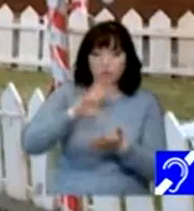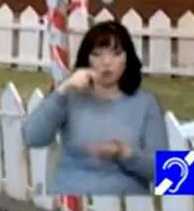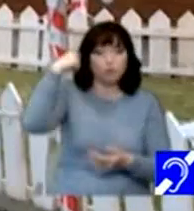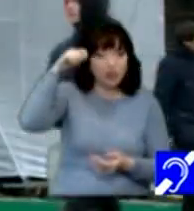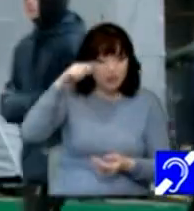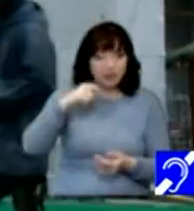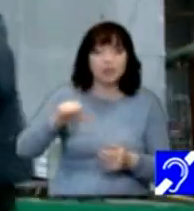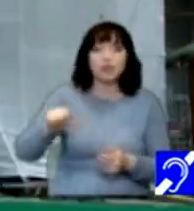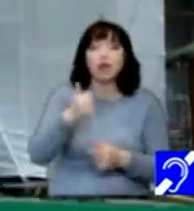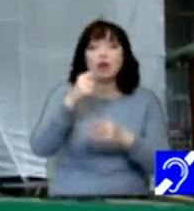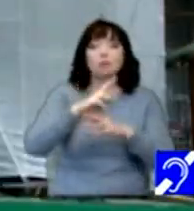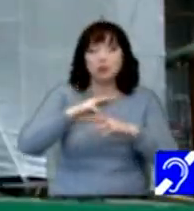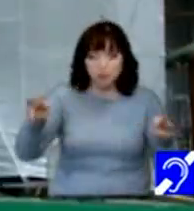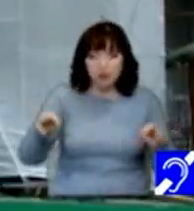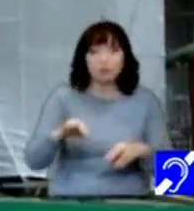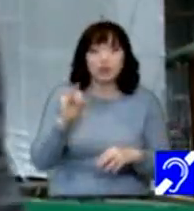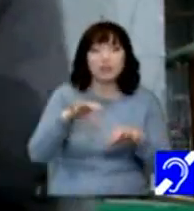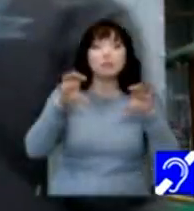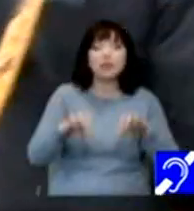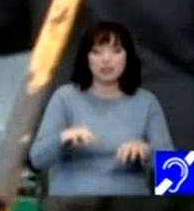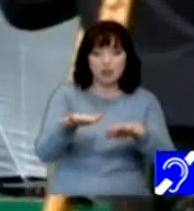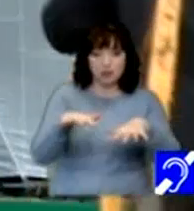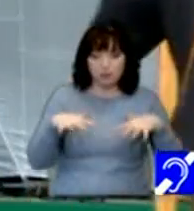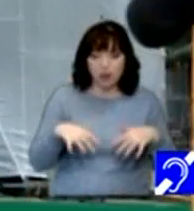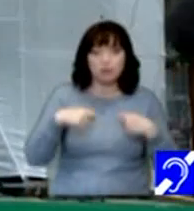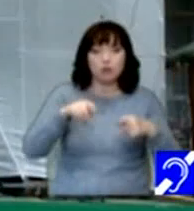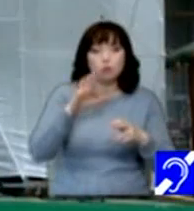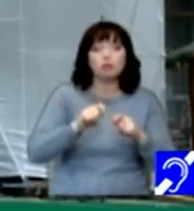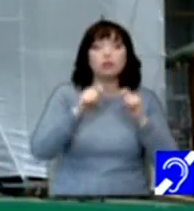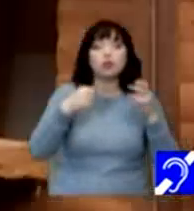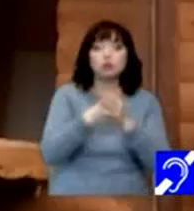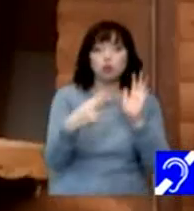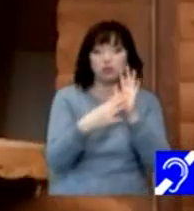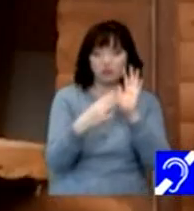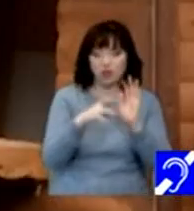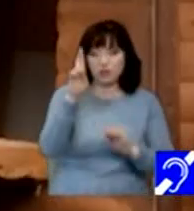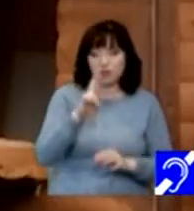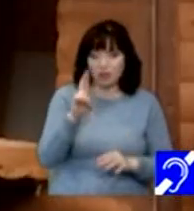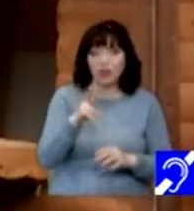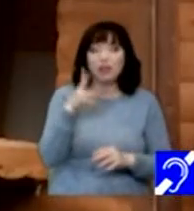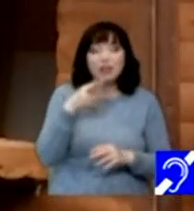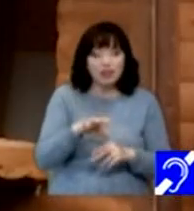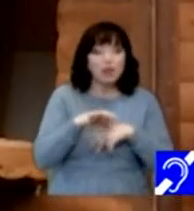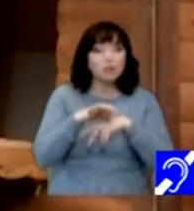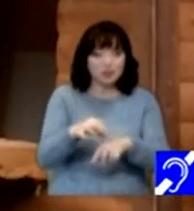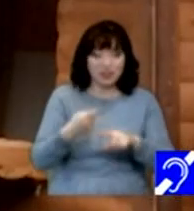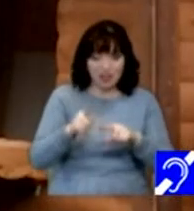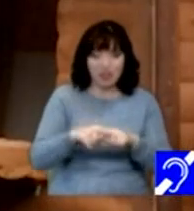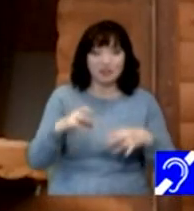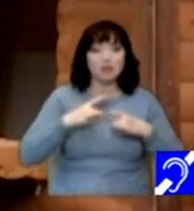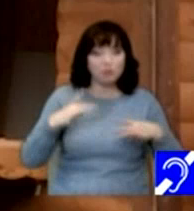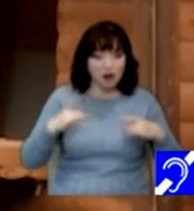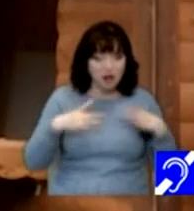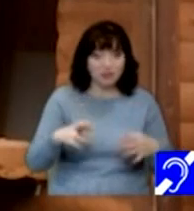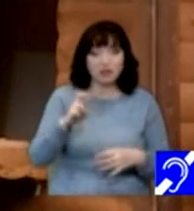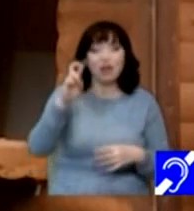statului, premierului și președintelui Parlamentului. Târgul va fi deschis până pe 9 ianuarie. Pentru organizarea sărbătorilor de iarnă în acest an,